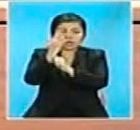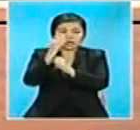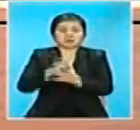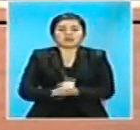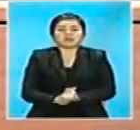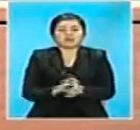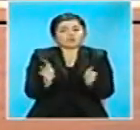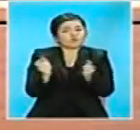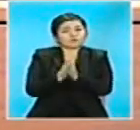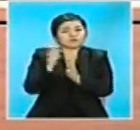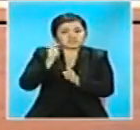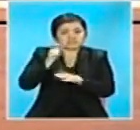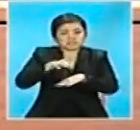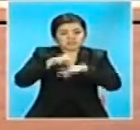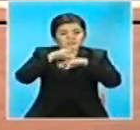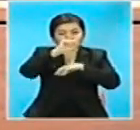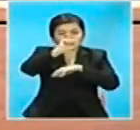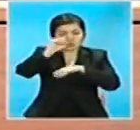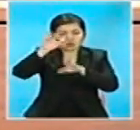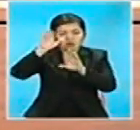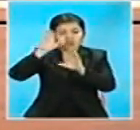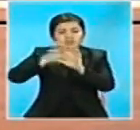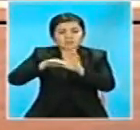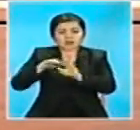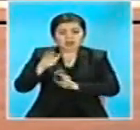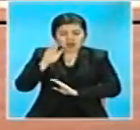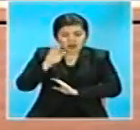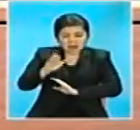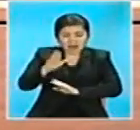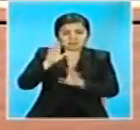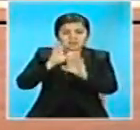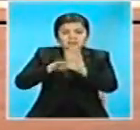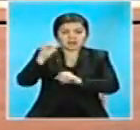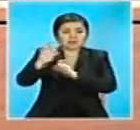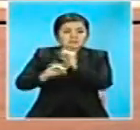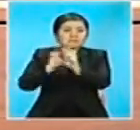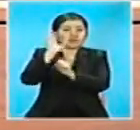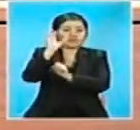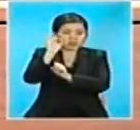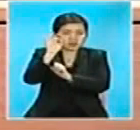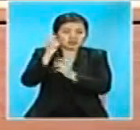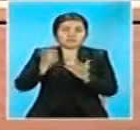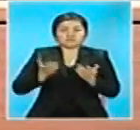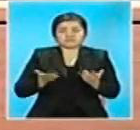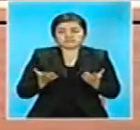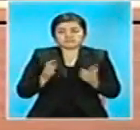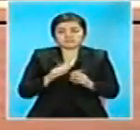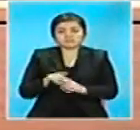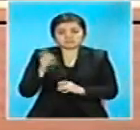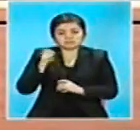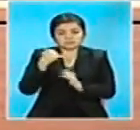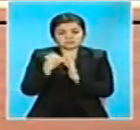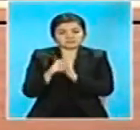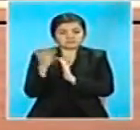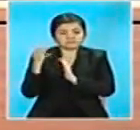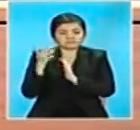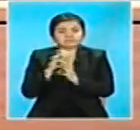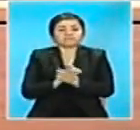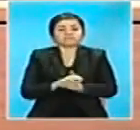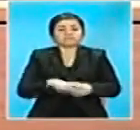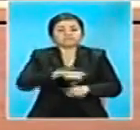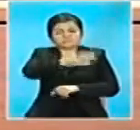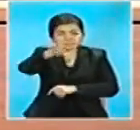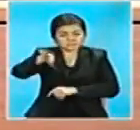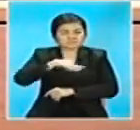ากับ8ปีเหมือนกันฉะนั้นในเรื่องนี้เนี่ยนะครับผมเชื่อว่าท่านสมาชิกทุกท่าน